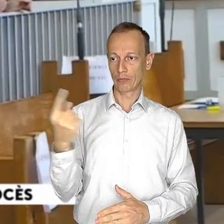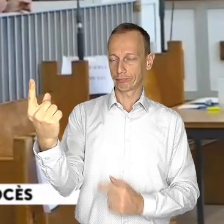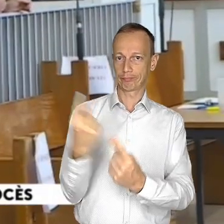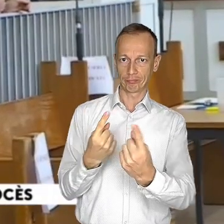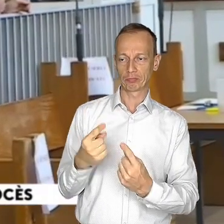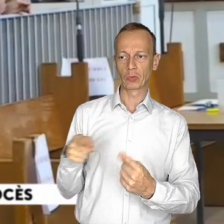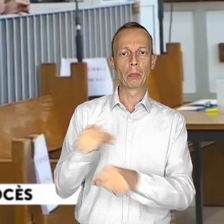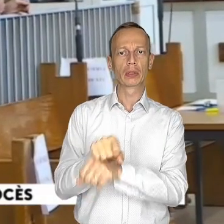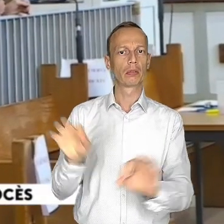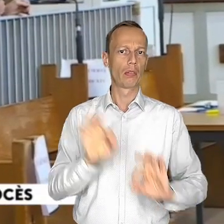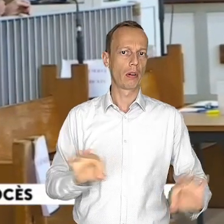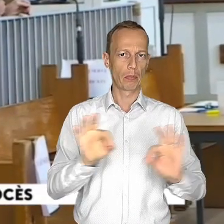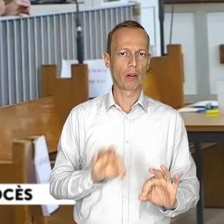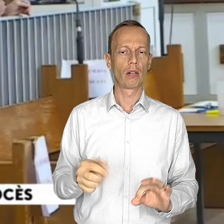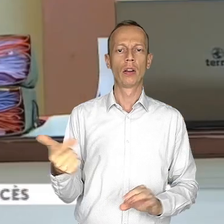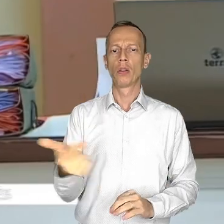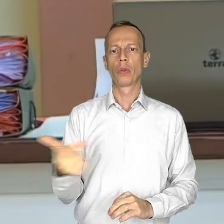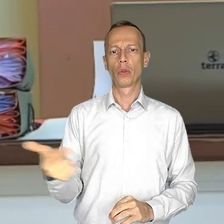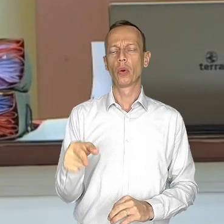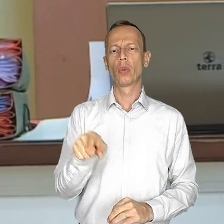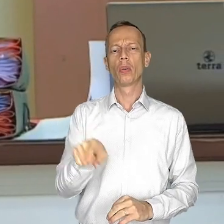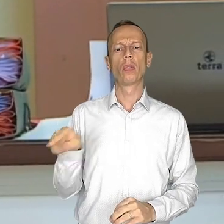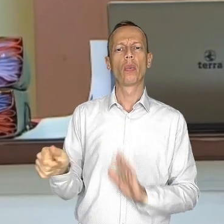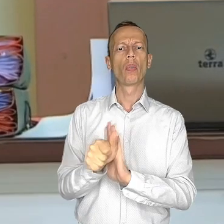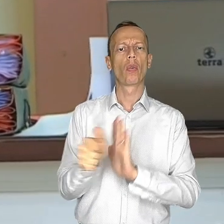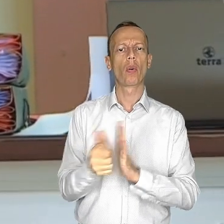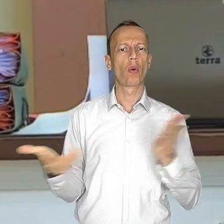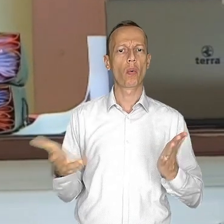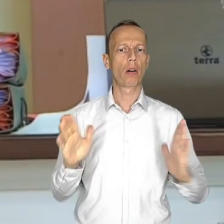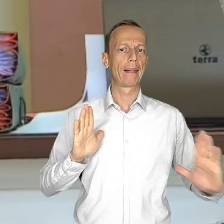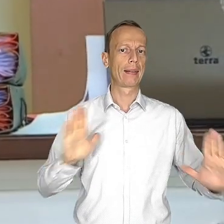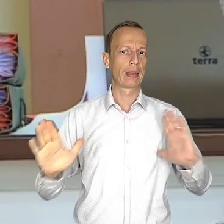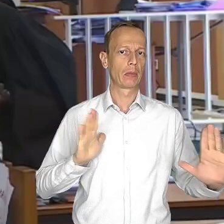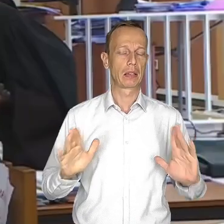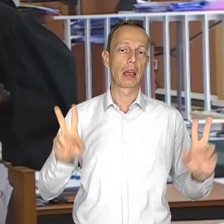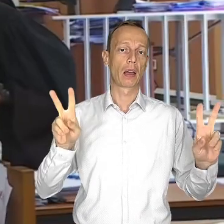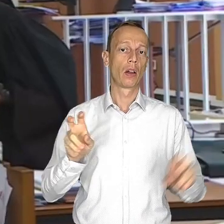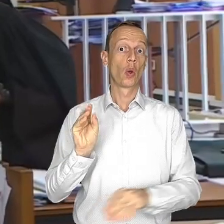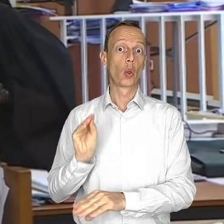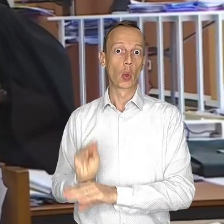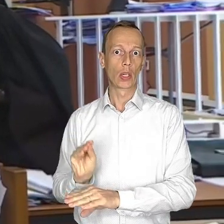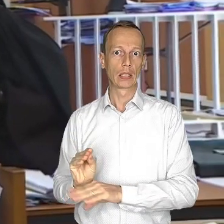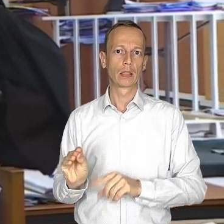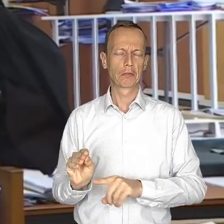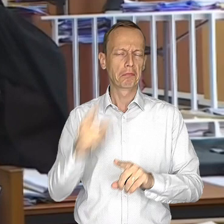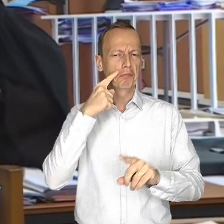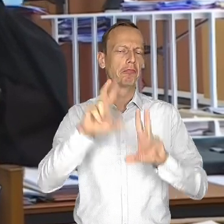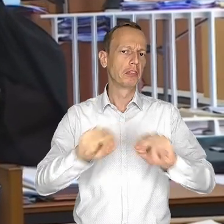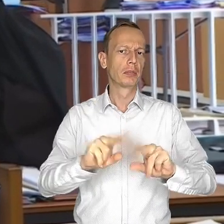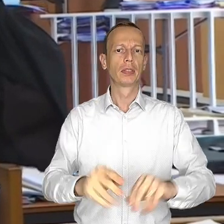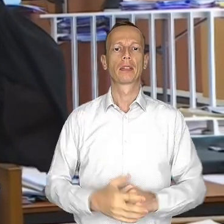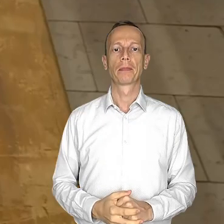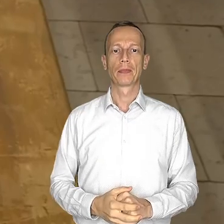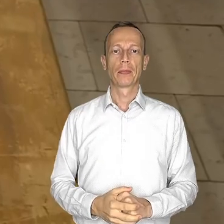la barre, Tihani Singh et Tamanoui Fatouma. Ils tenaient le rôle d'intermédiaire et de nourrice. Ayata Taraou et Jacques